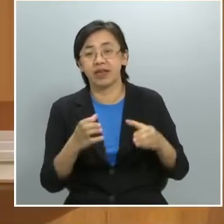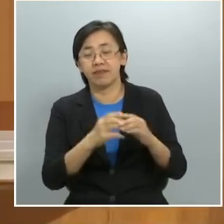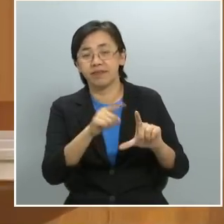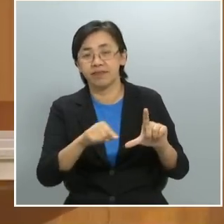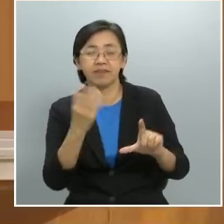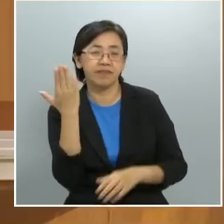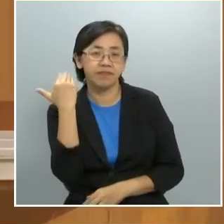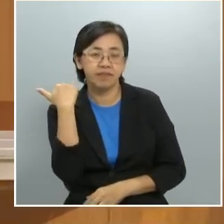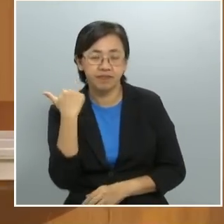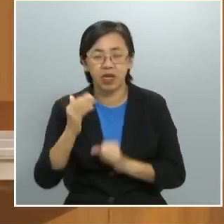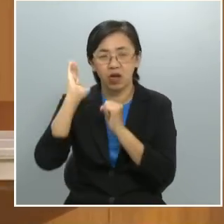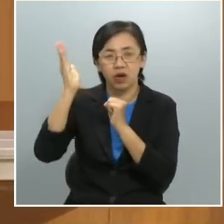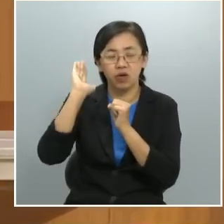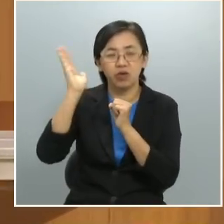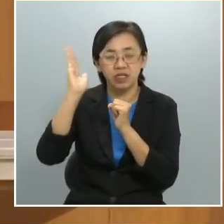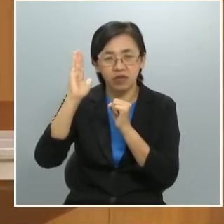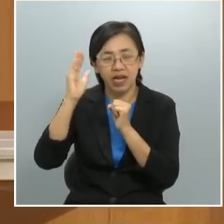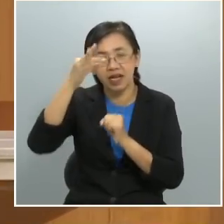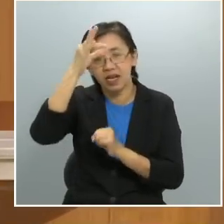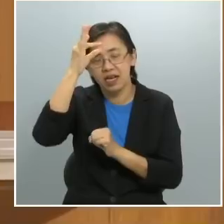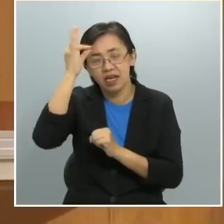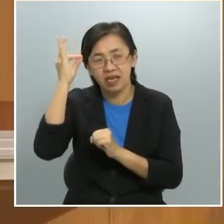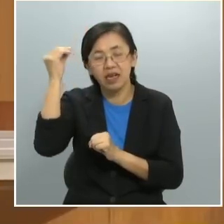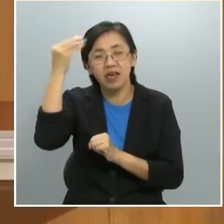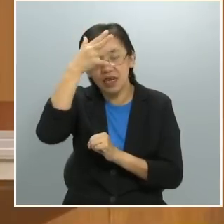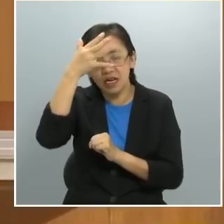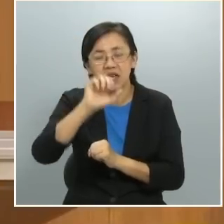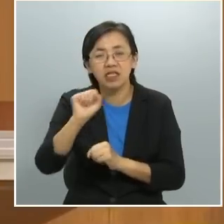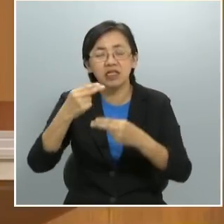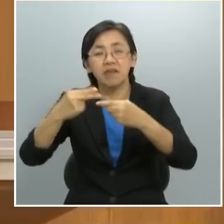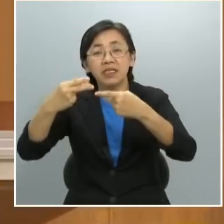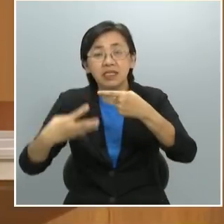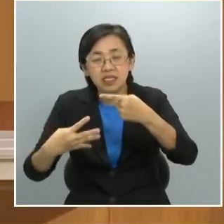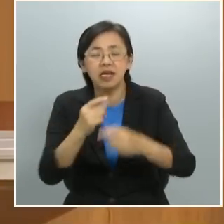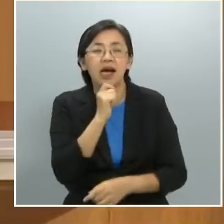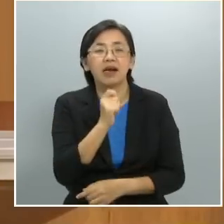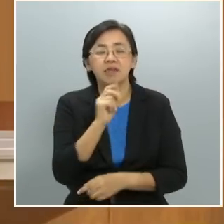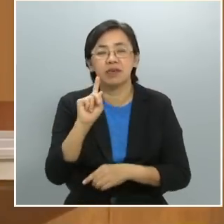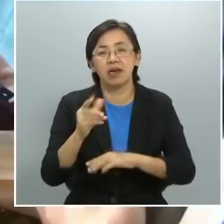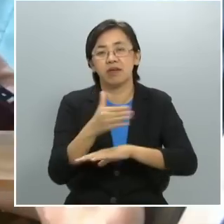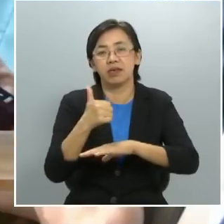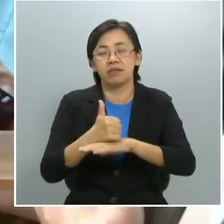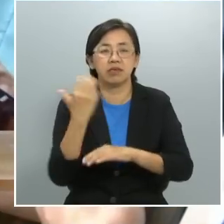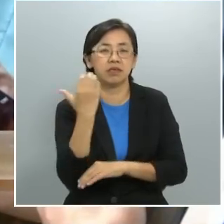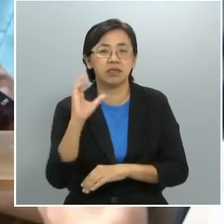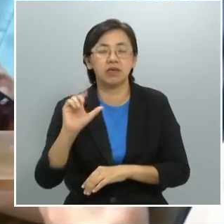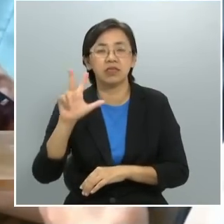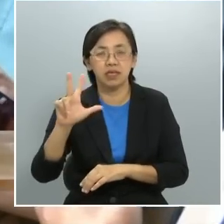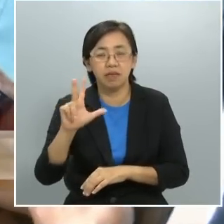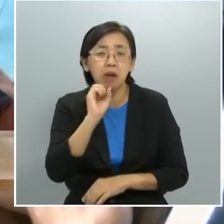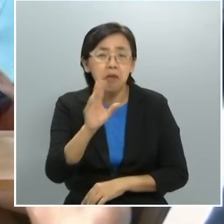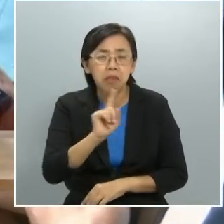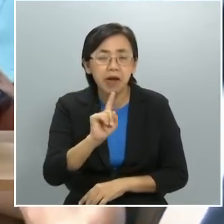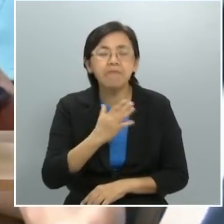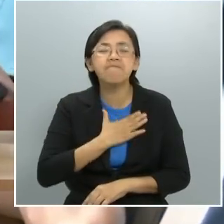านโฆษกพรรค คุณพฤทธิ์วัชรศิลป์ส.ส.บัญชีรายชื่อหรือคุณไอติมค่ะให้สัมภาษณ์กับทีมข่าวการเมืองช่อง3นะคะก็บอกว่าน้อมรับ